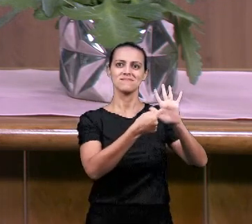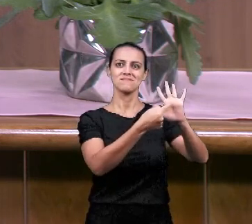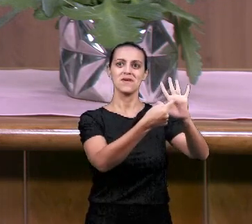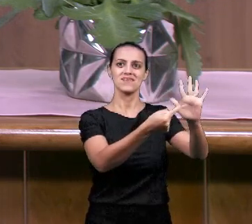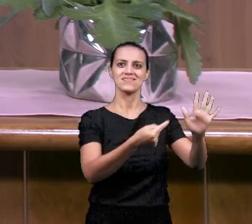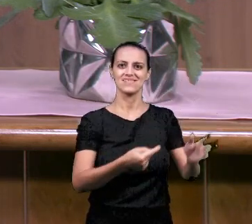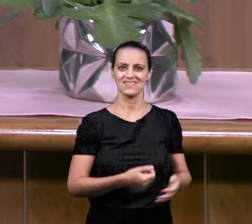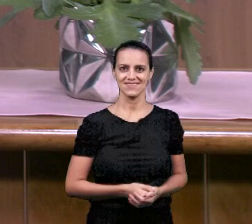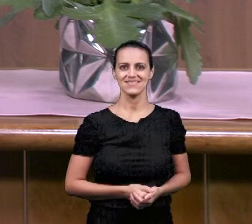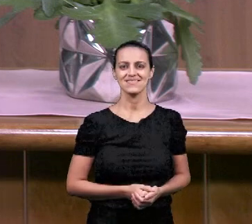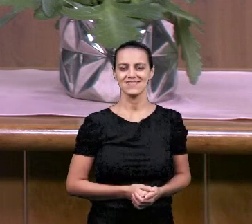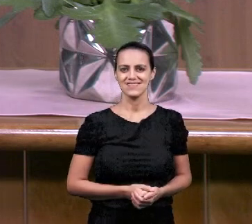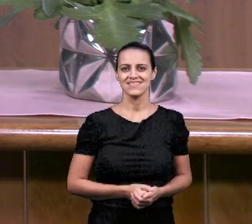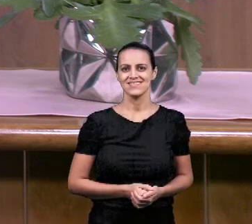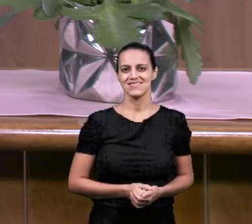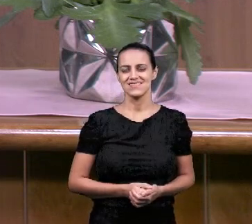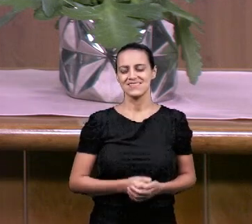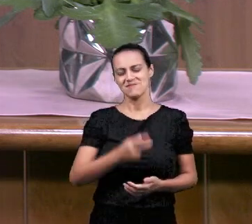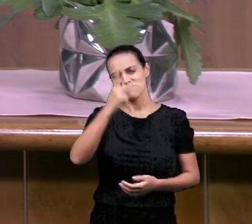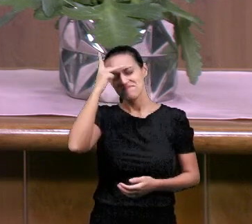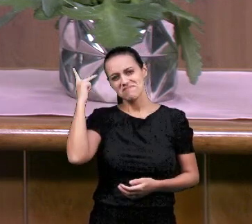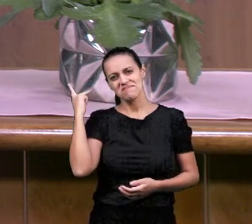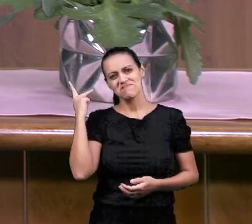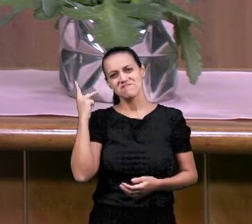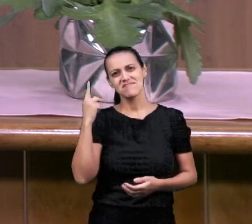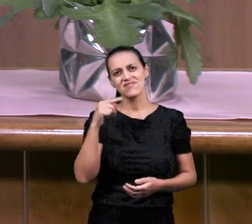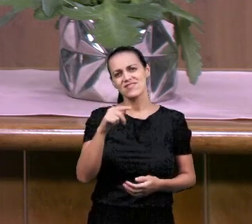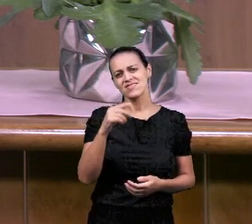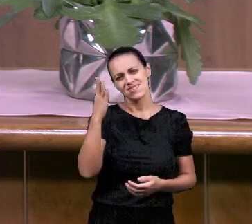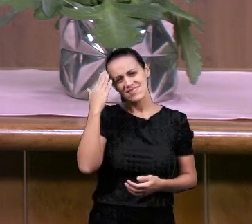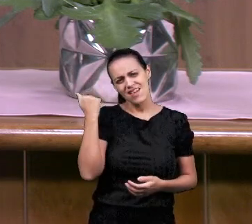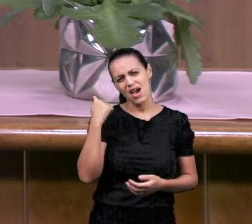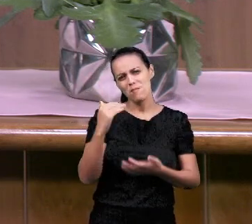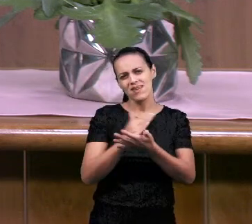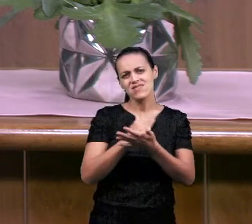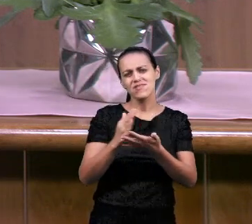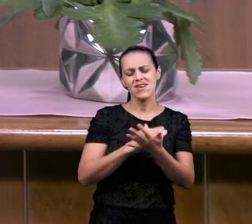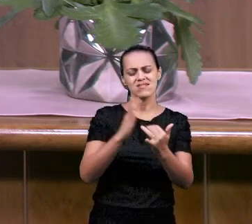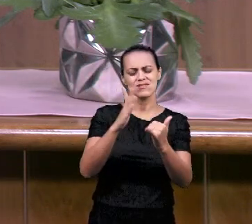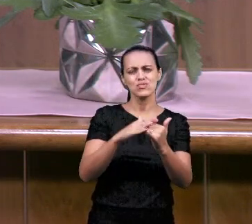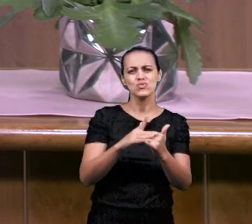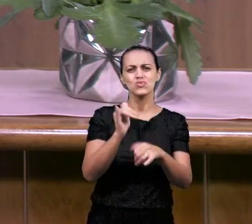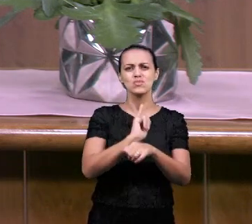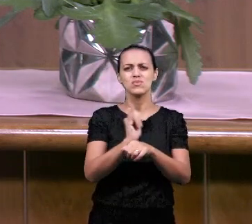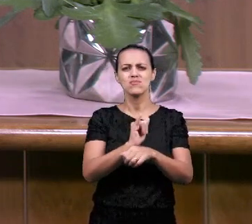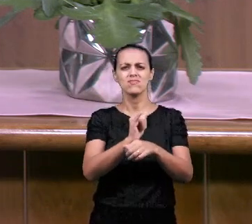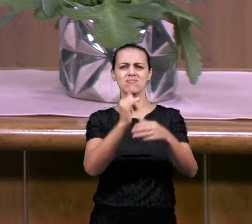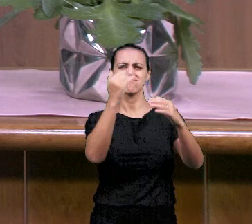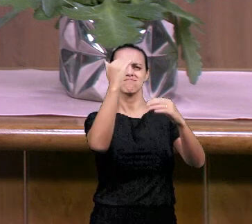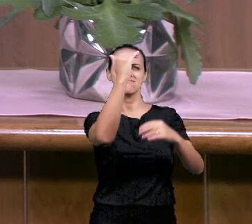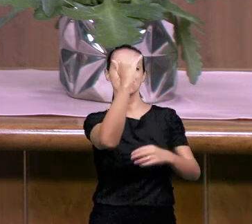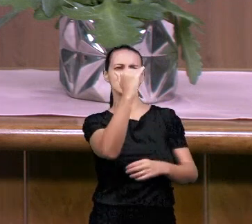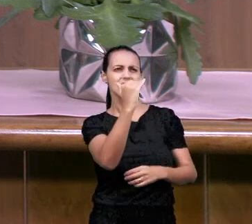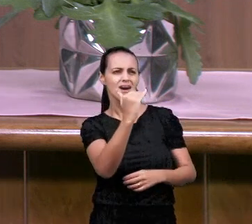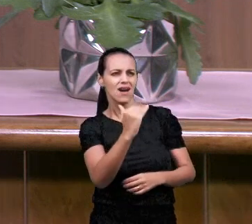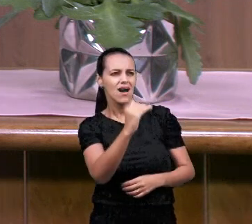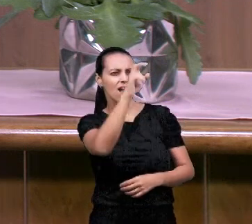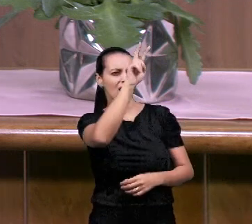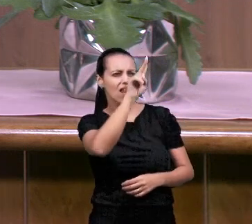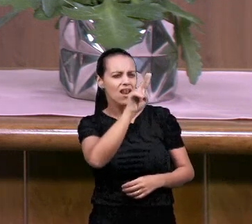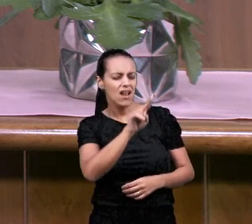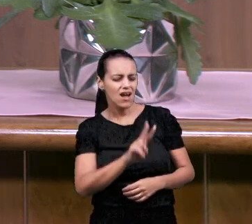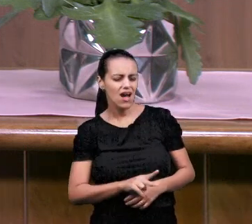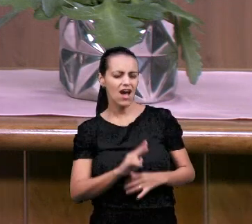va proposer ce canal aux personnes. Donc, vous savez cela, quand vous entrez dans YouTube, il y a des